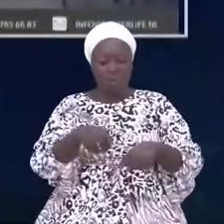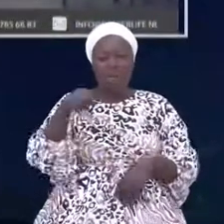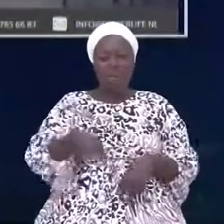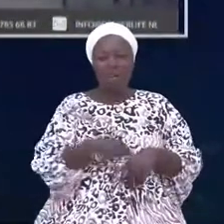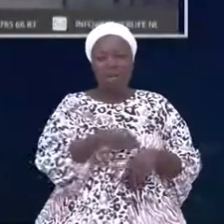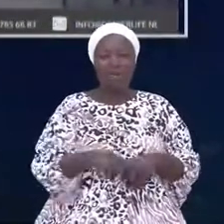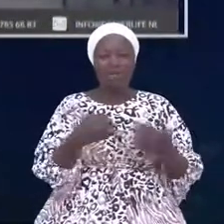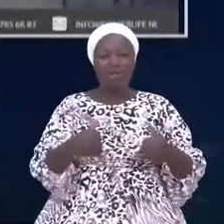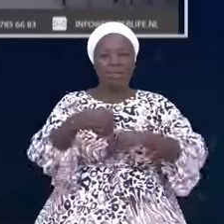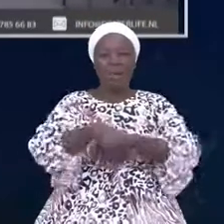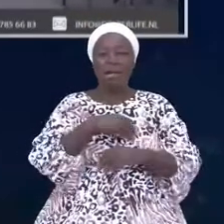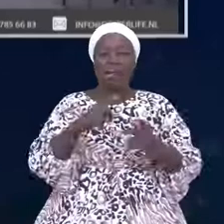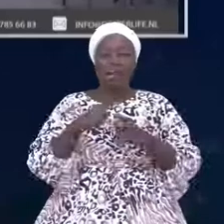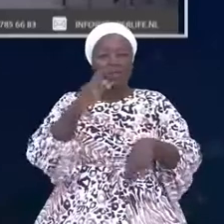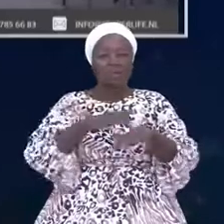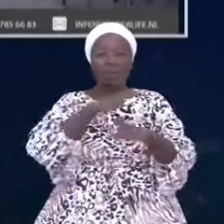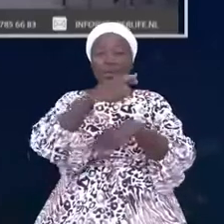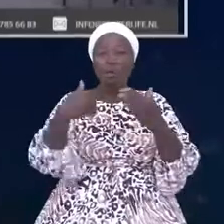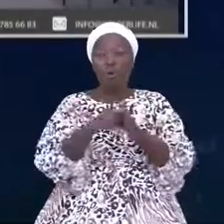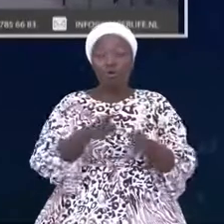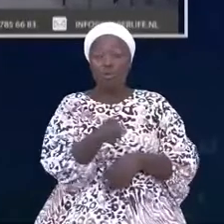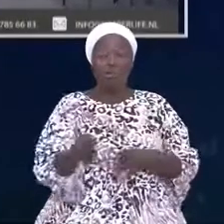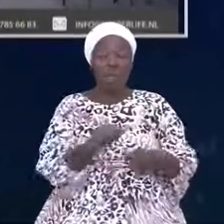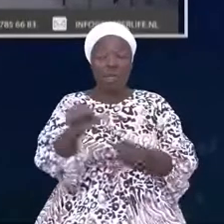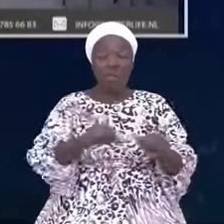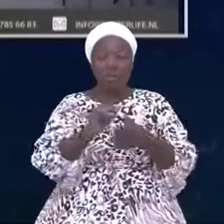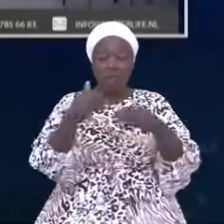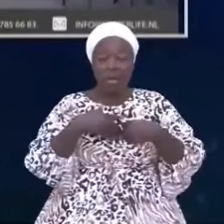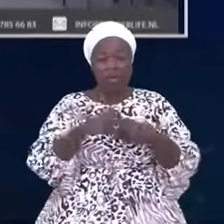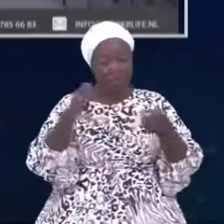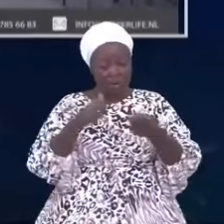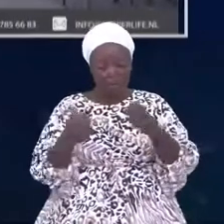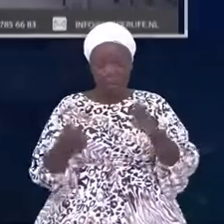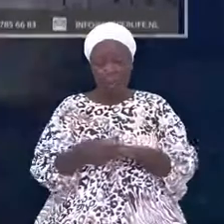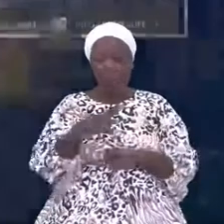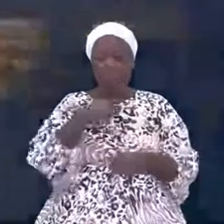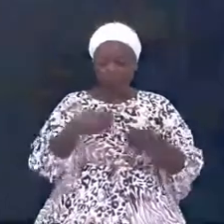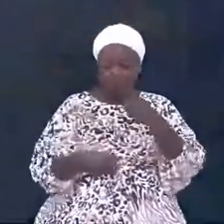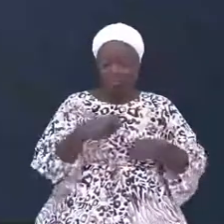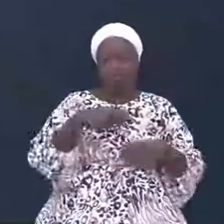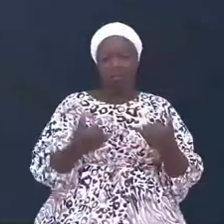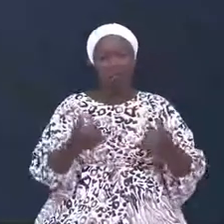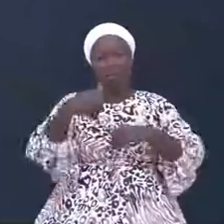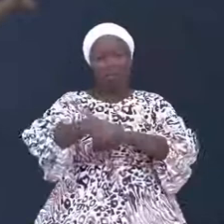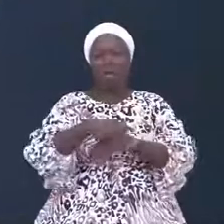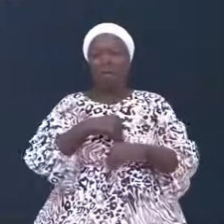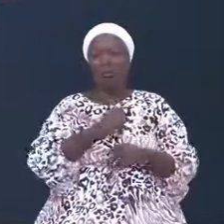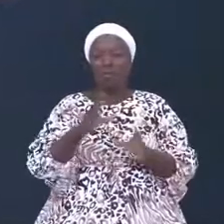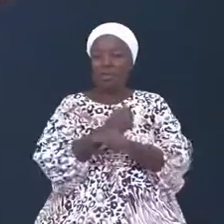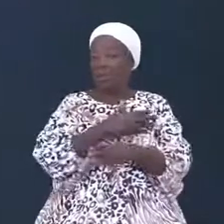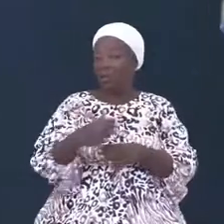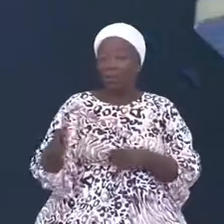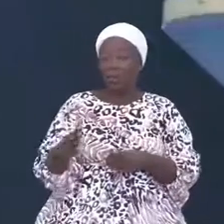toucher ceux qui ont les pieds paralysés ce soir. Il va toucher tous ces domaines où tu as les